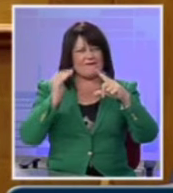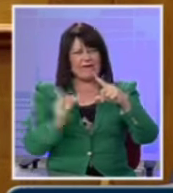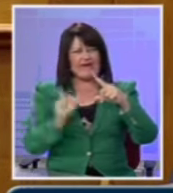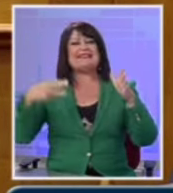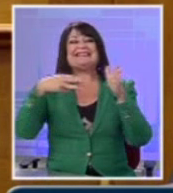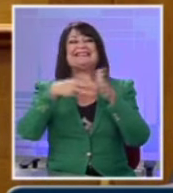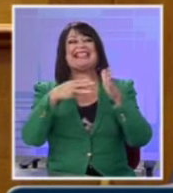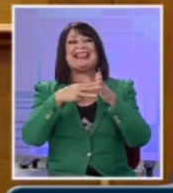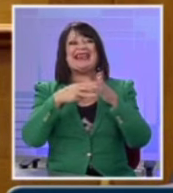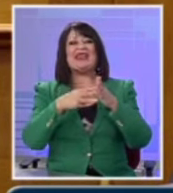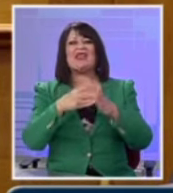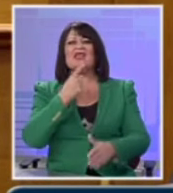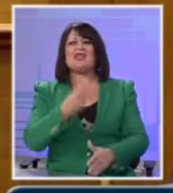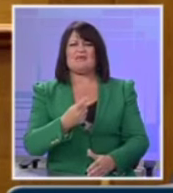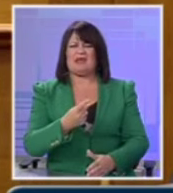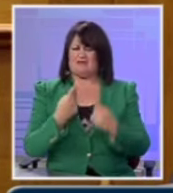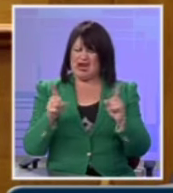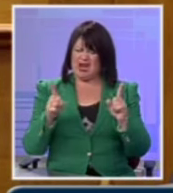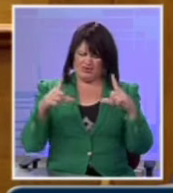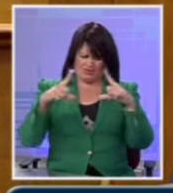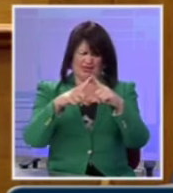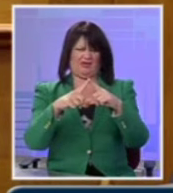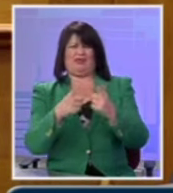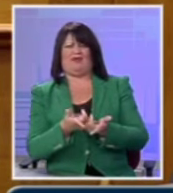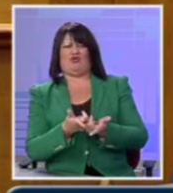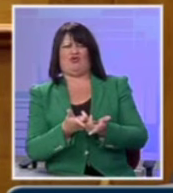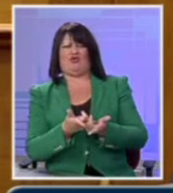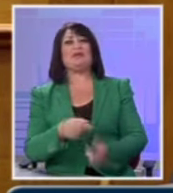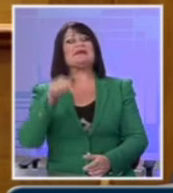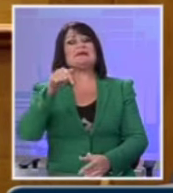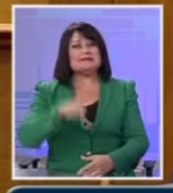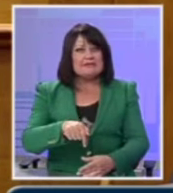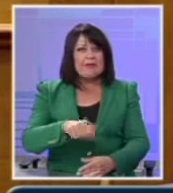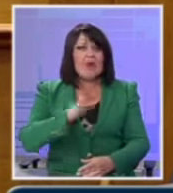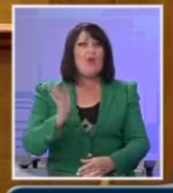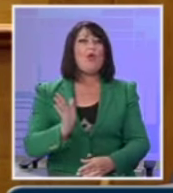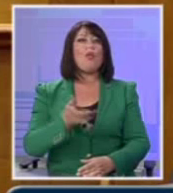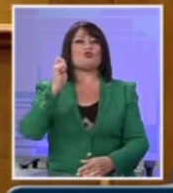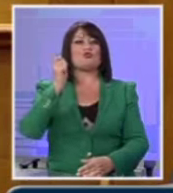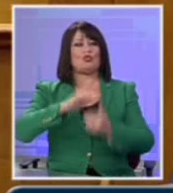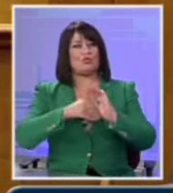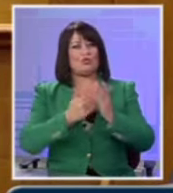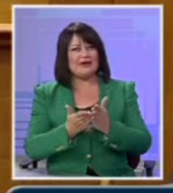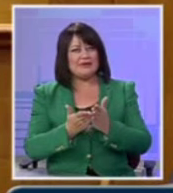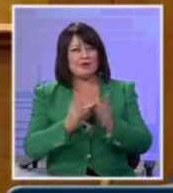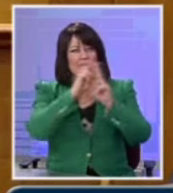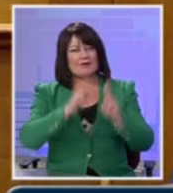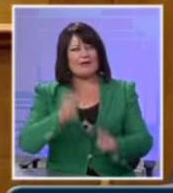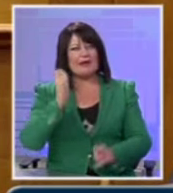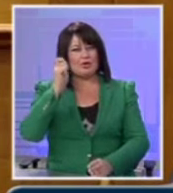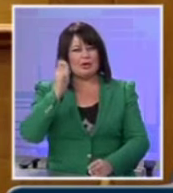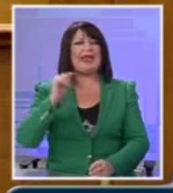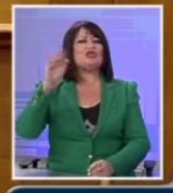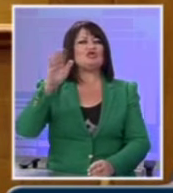Συρία, το θεώρησαν όλοι ένα παράξενο σχήμα. Σήμερα οποιοδήποτε πολιτικός ασχολείται με τη διεθνή πολιτική στο